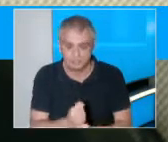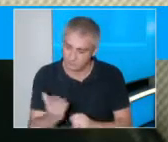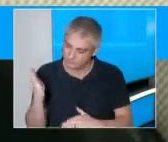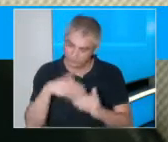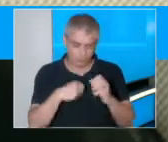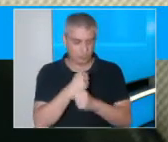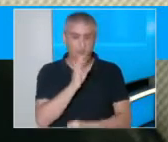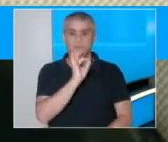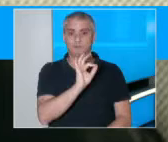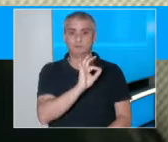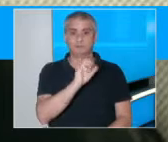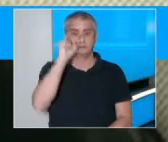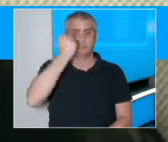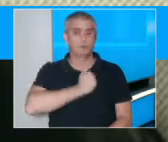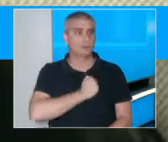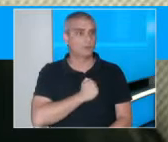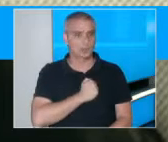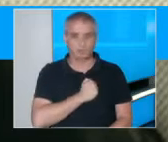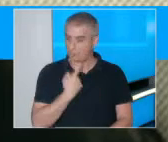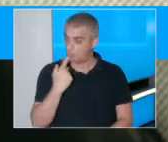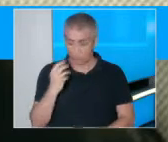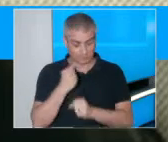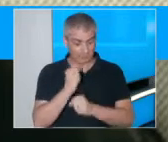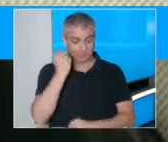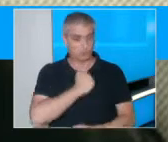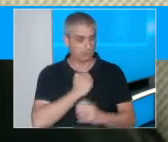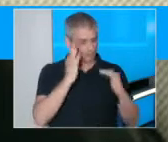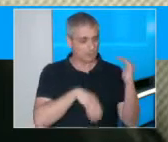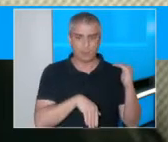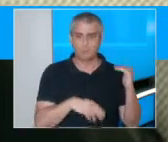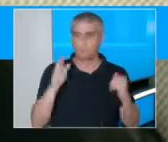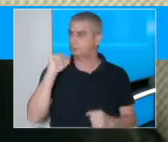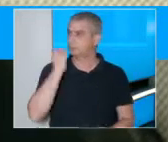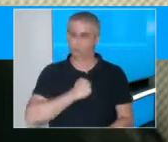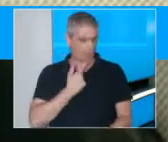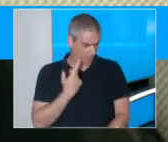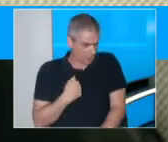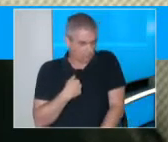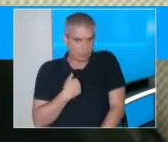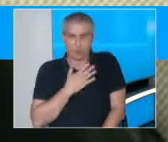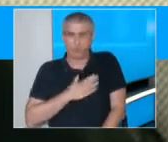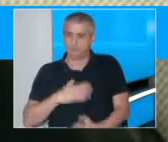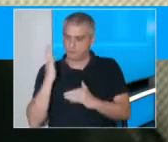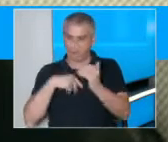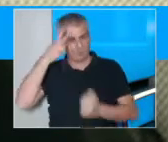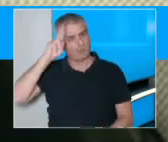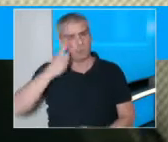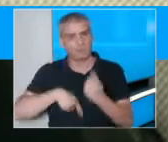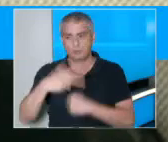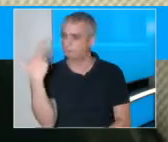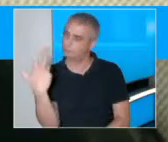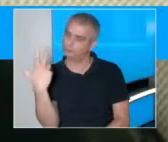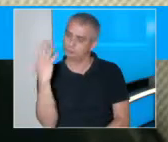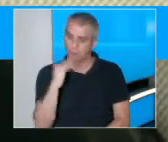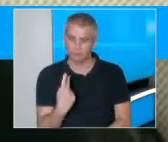והורידו נציג של ציונות הדתית. אמרו, נוריד מהציונות הדתית. באו הציונות הדתית, אמרו, אנחנו, הם עכשיו רוצים להוריד מהליכוד, במקום שלושה